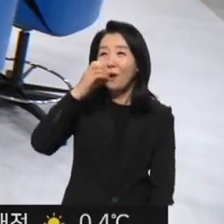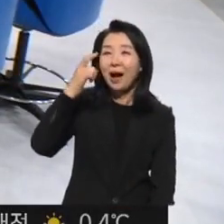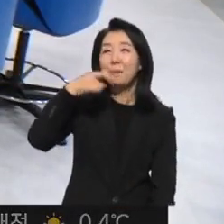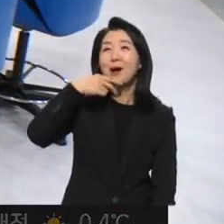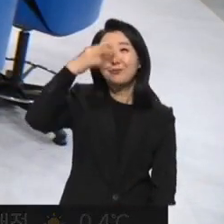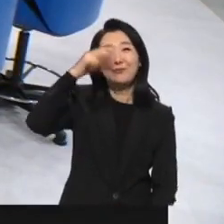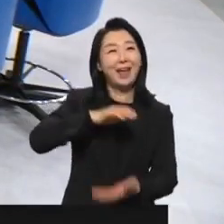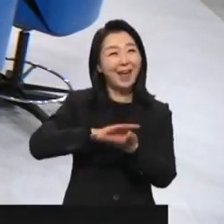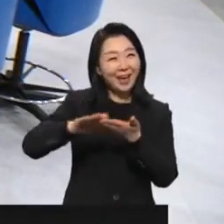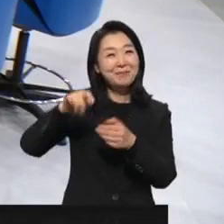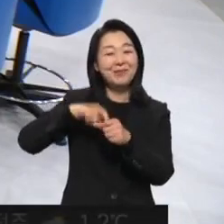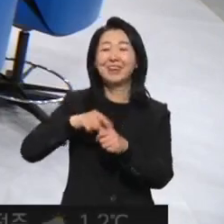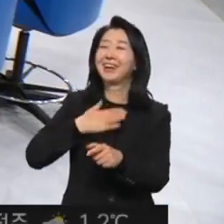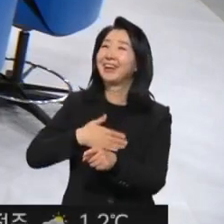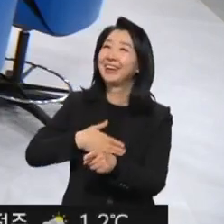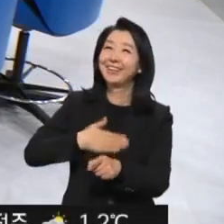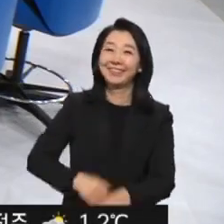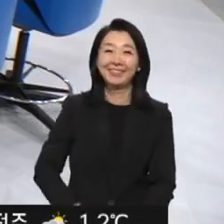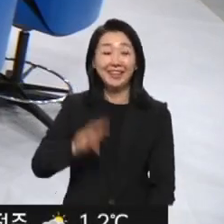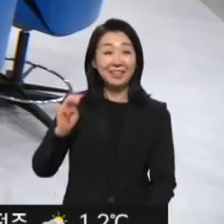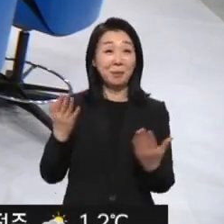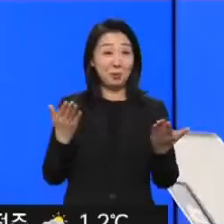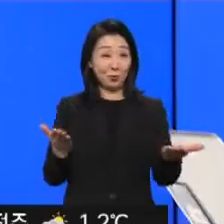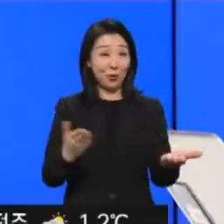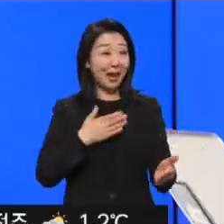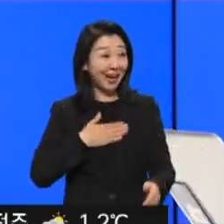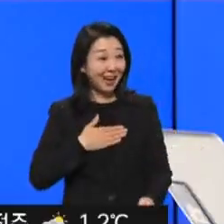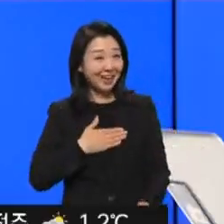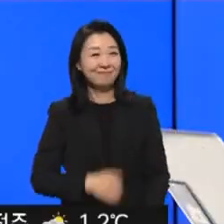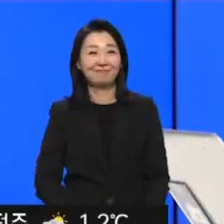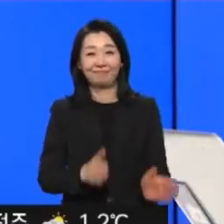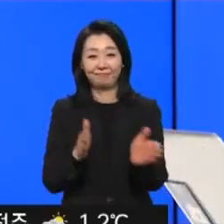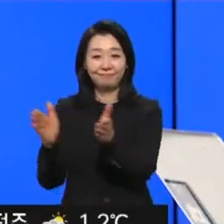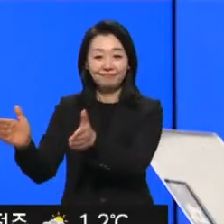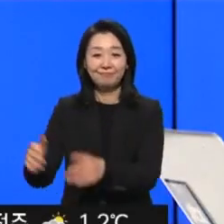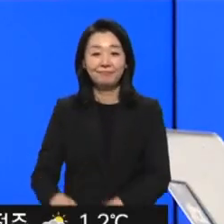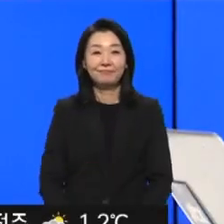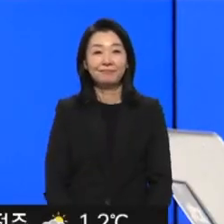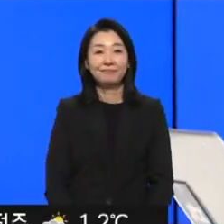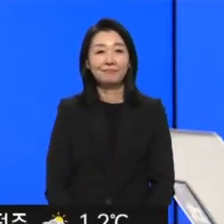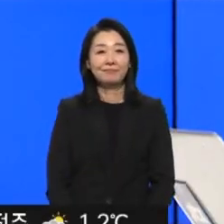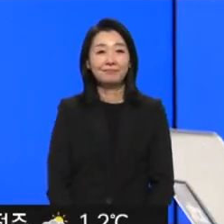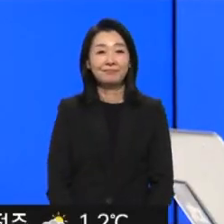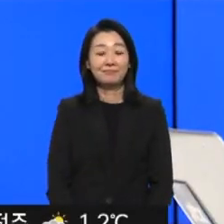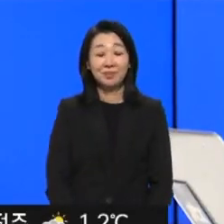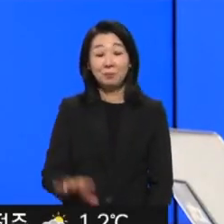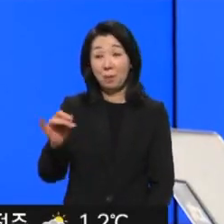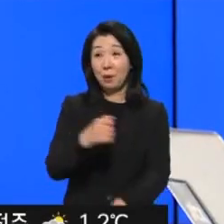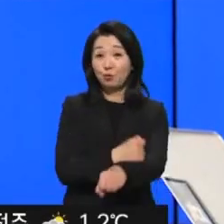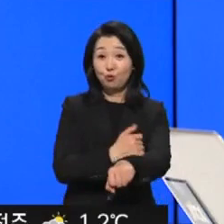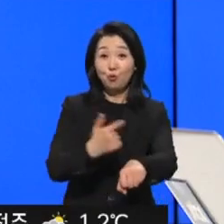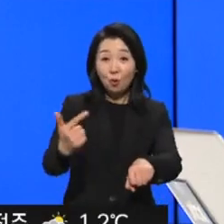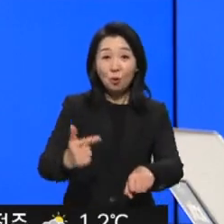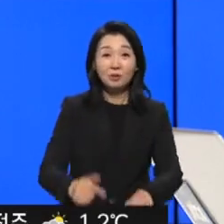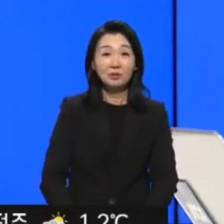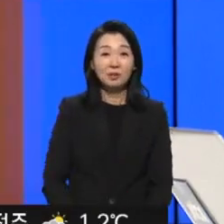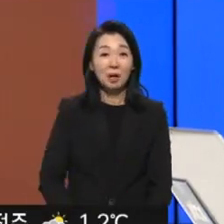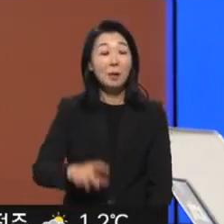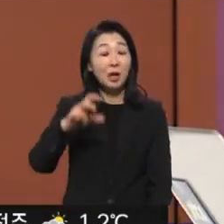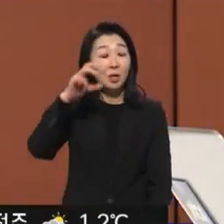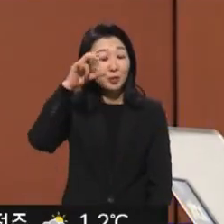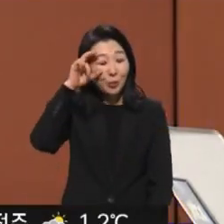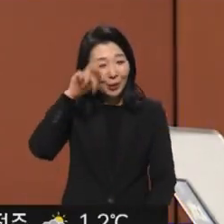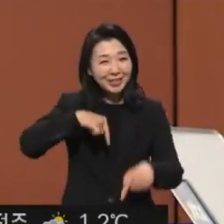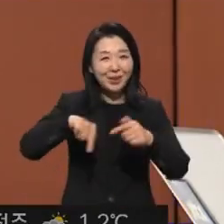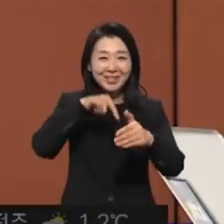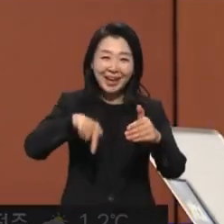위해서였나 봅니다. 아, 그래요, 네. 알았어요. 3일은 좀 쉬랍니다, 유실장. 네. 자, 좋습니다. 백 반장 수고 많았고요. 다음은 조익신 멘토의